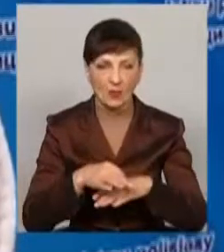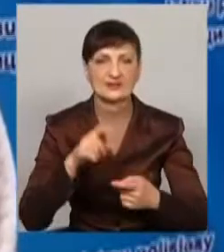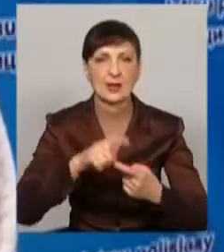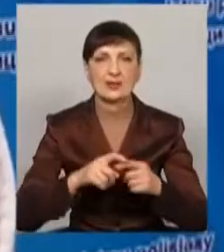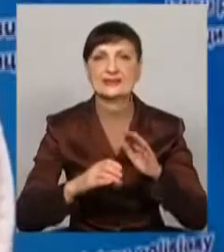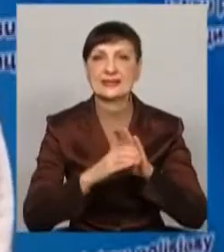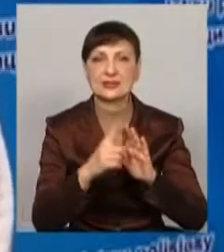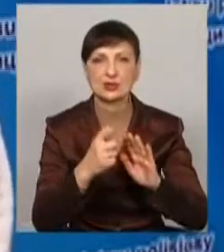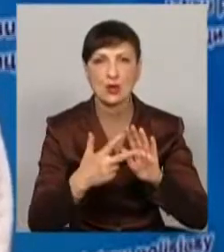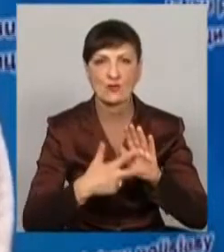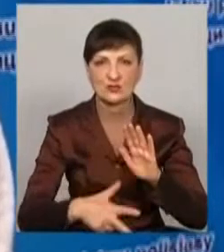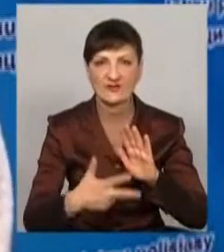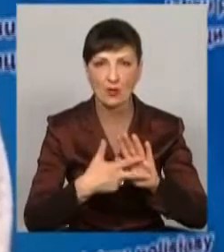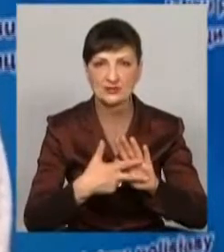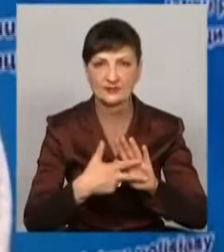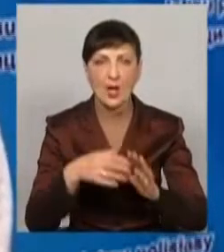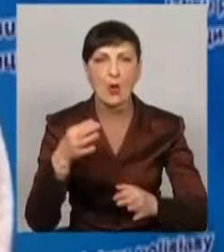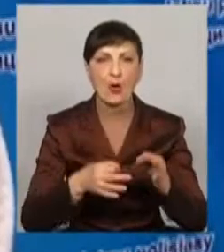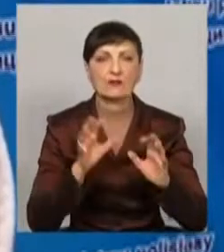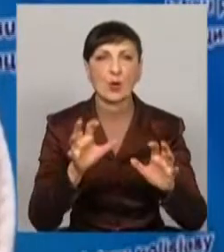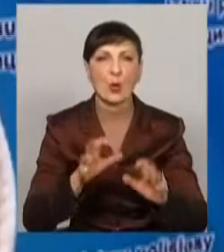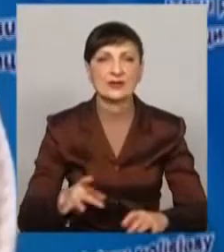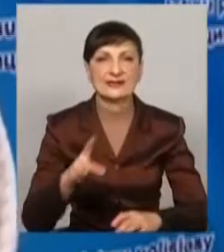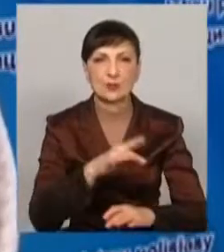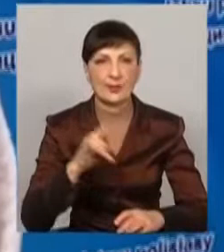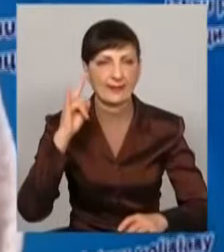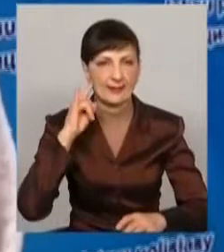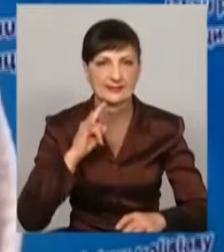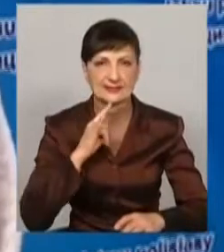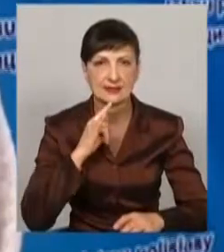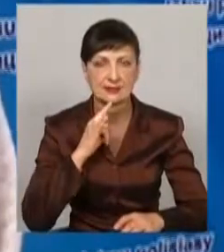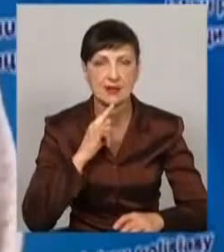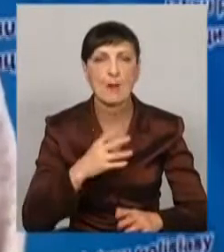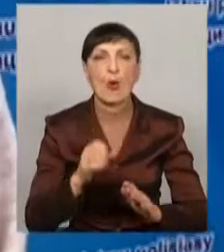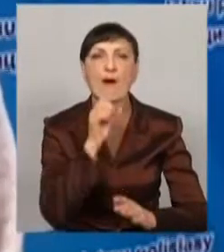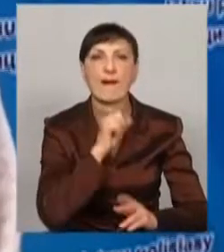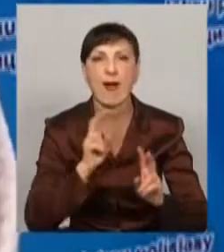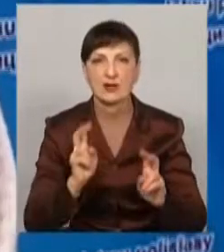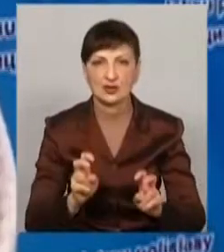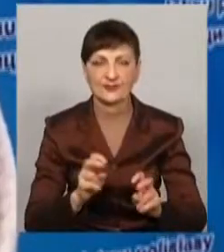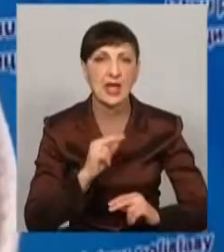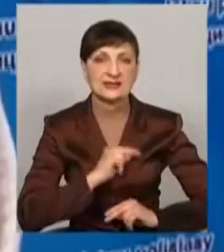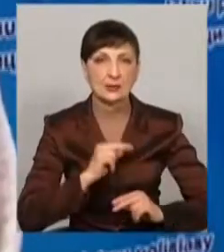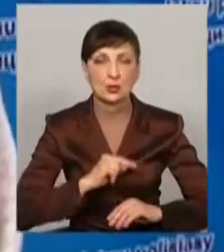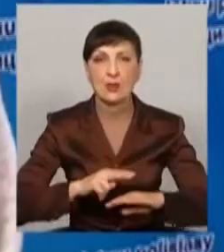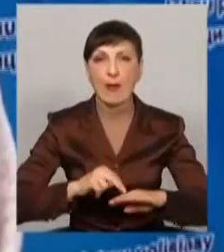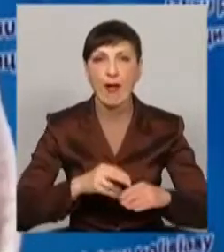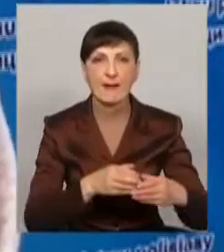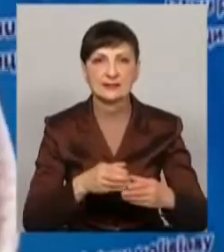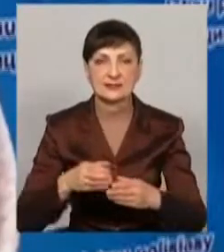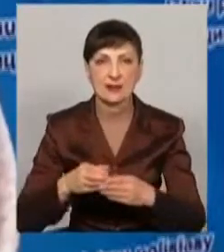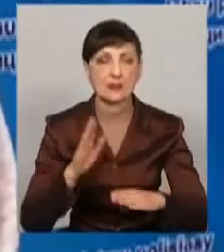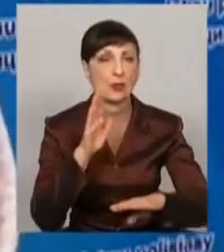статье 188 Уголовного кодекса Республики Казахстан, то есть по кражам. Сотрудникам оперативных подразделений